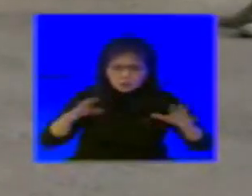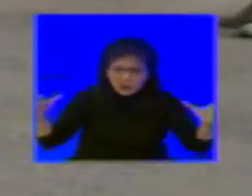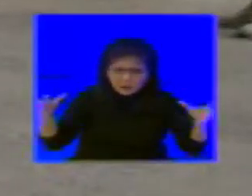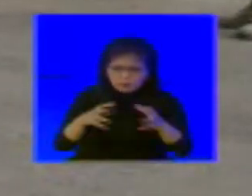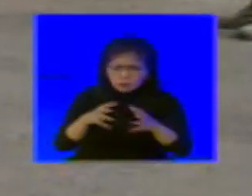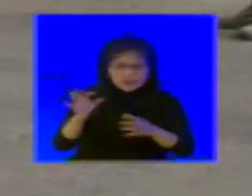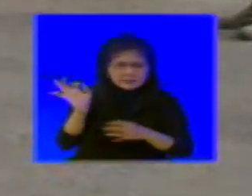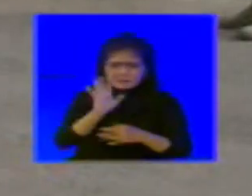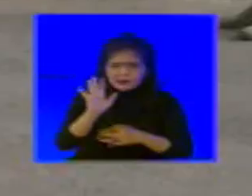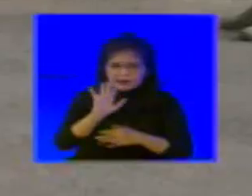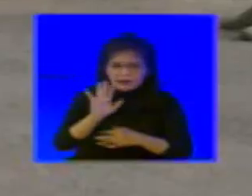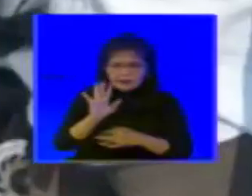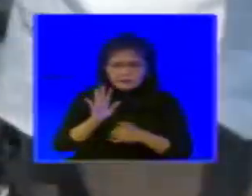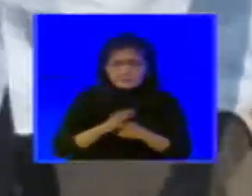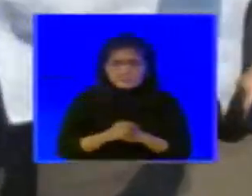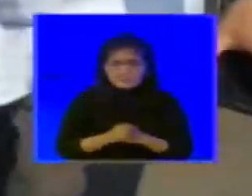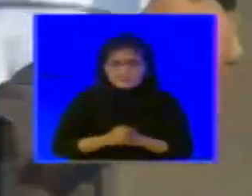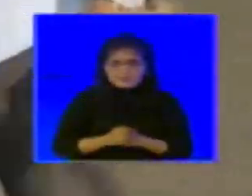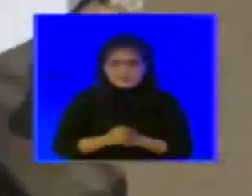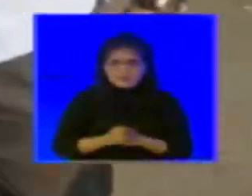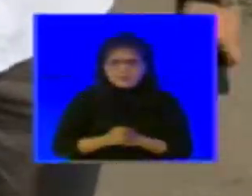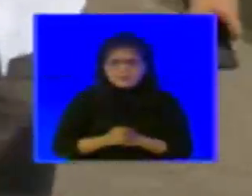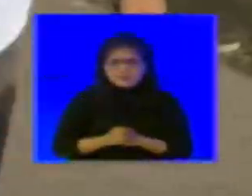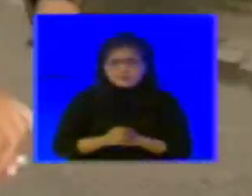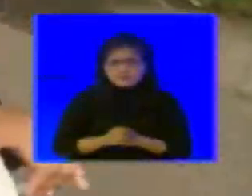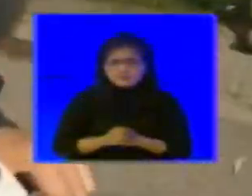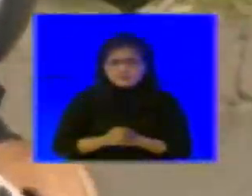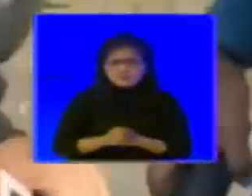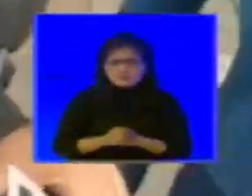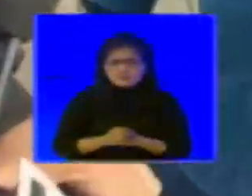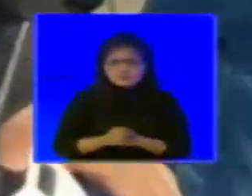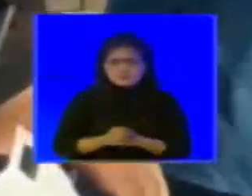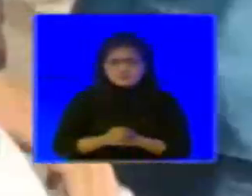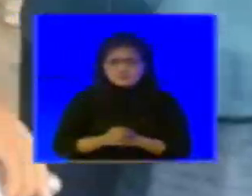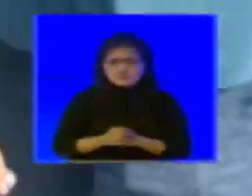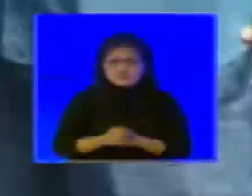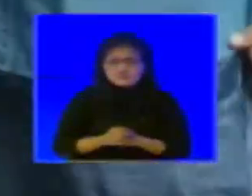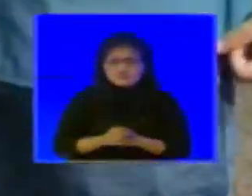guna mencegah penyebaran virus corona. Dari Bekasi, Jawa Barat, Rahmat Hidayat, iNews melaporkan.